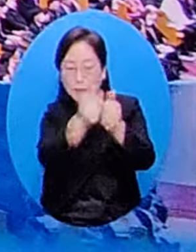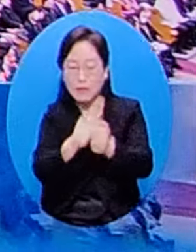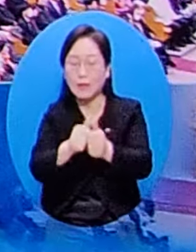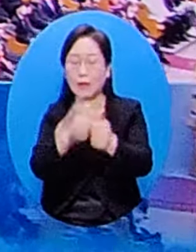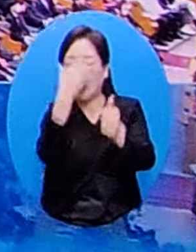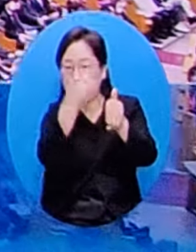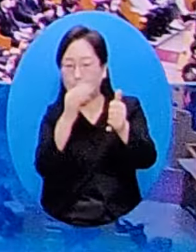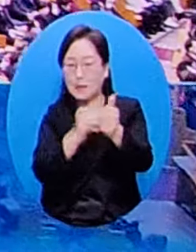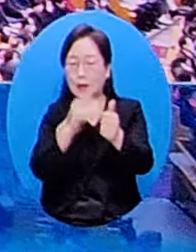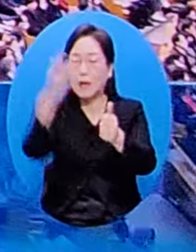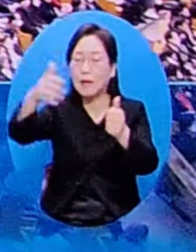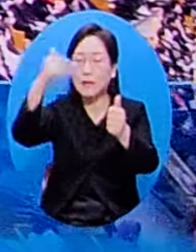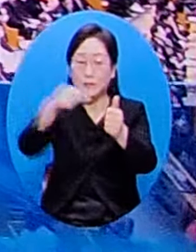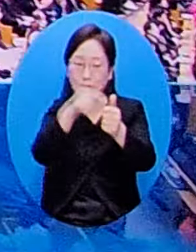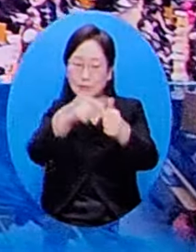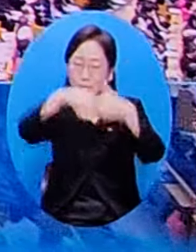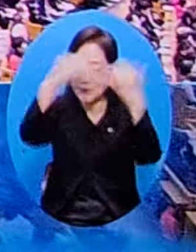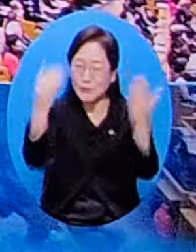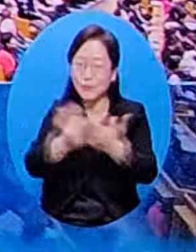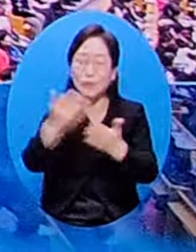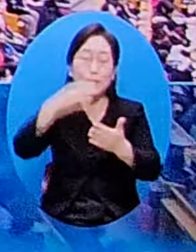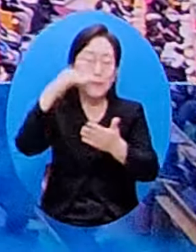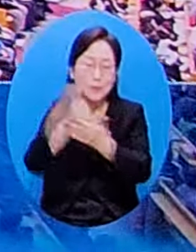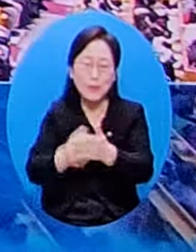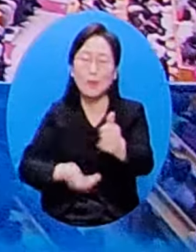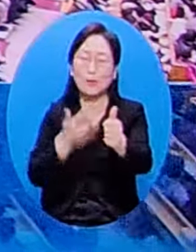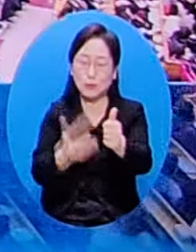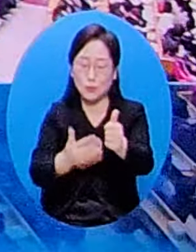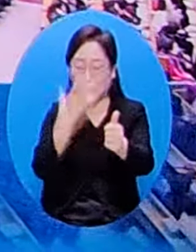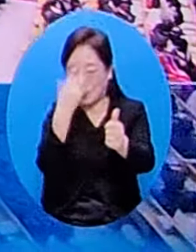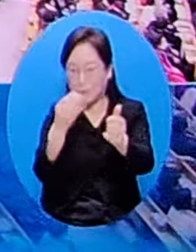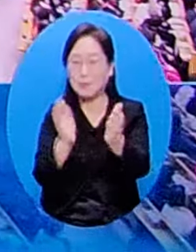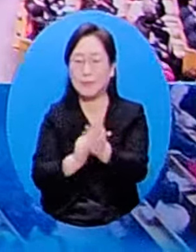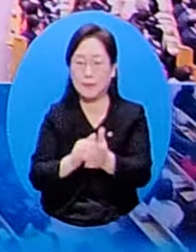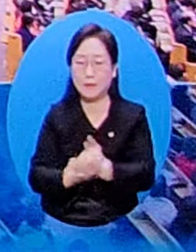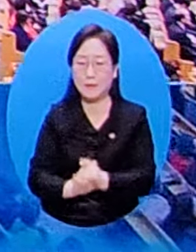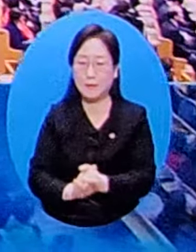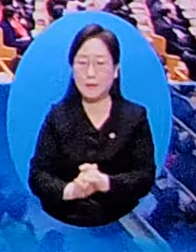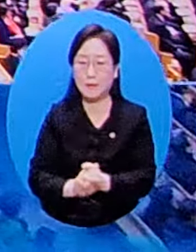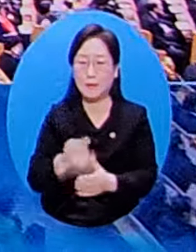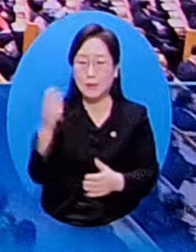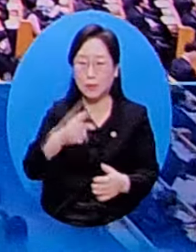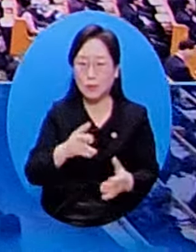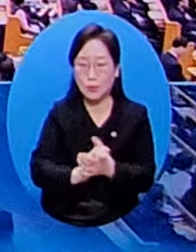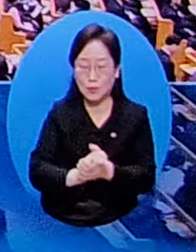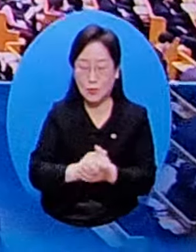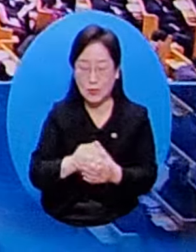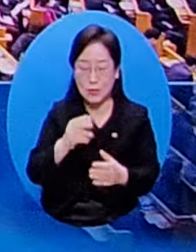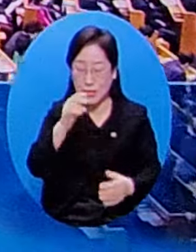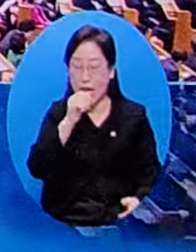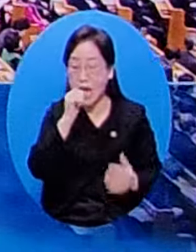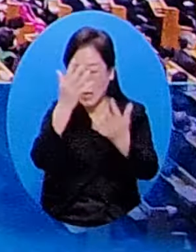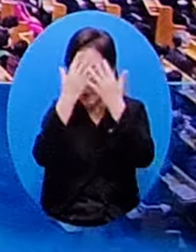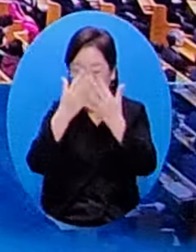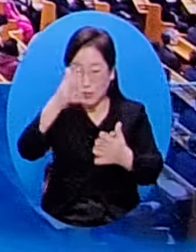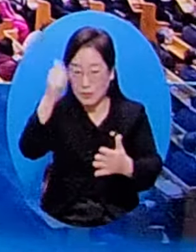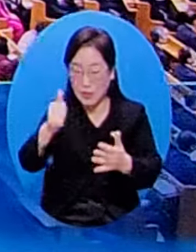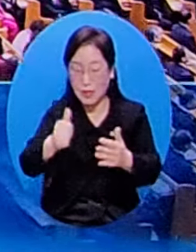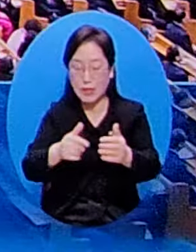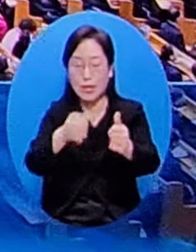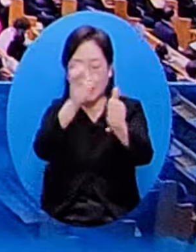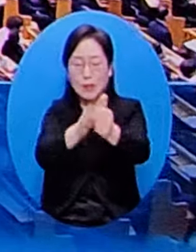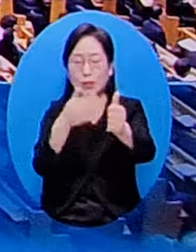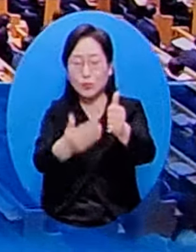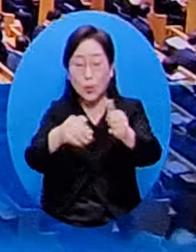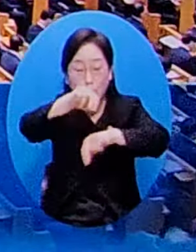야훼께서 그의 범사에 형통하게 하심을 보았더라. 간수장은 그의 손에 맡긴 것을 무엇이든지 살펴보지